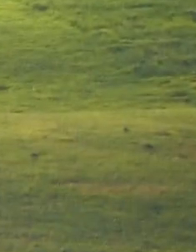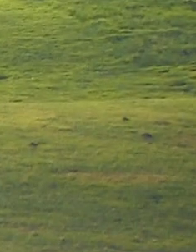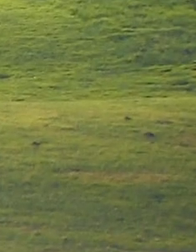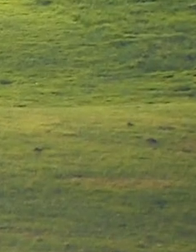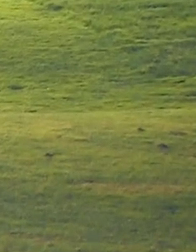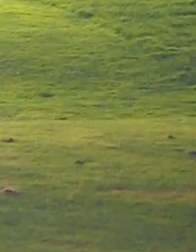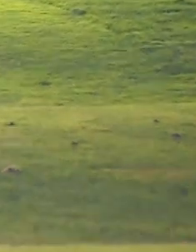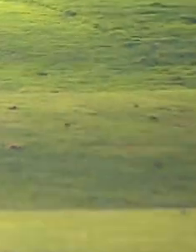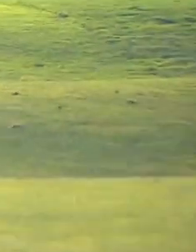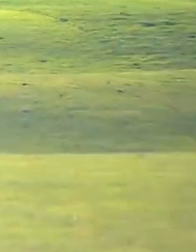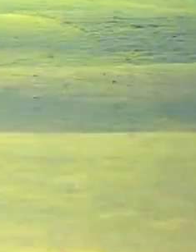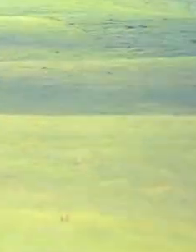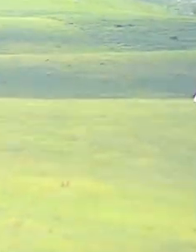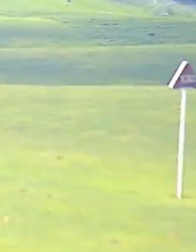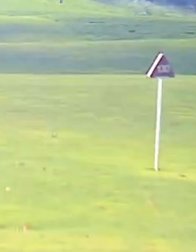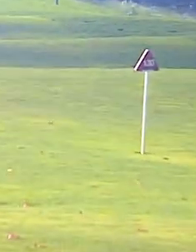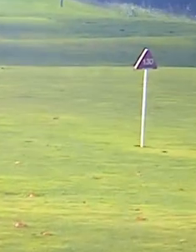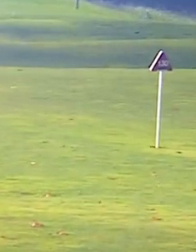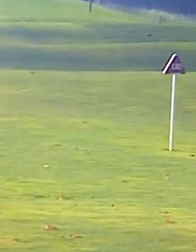아